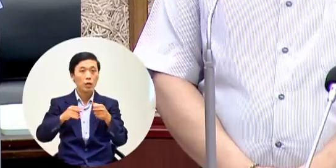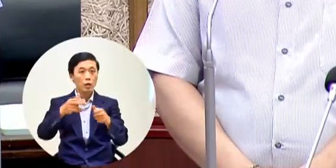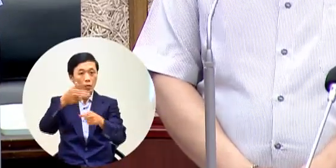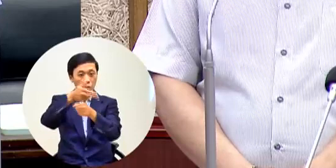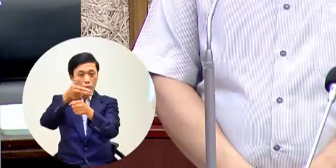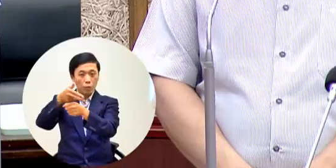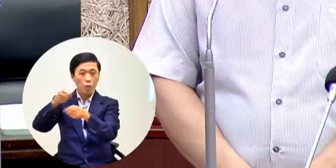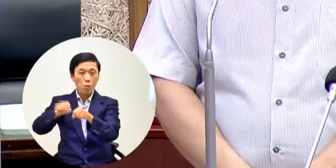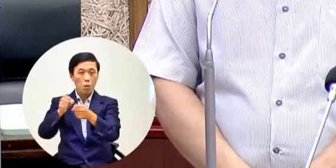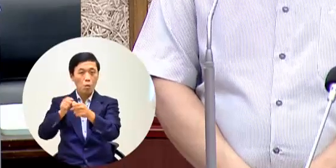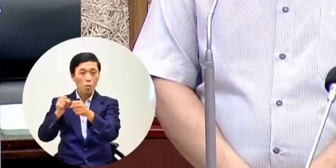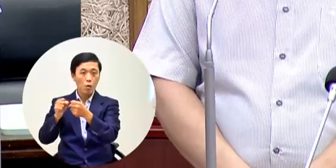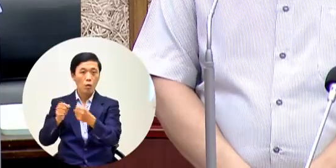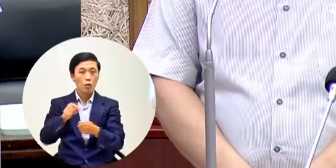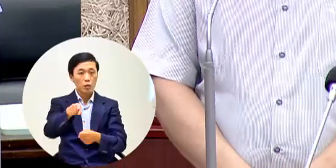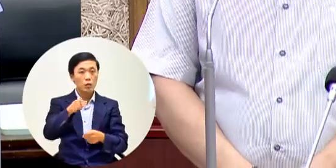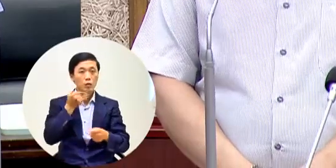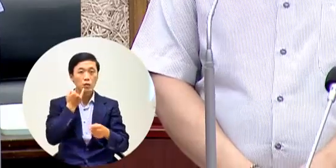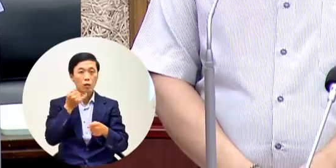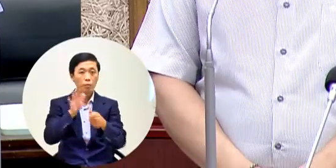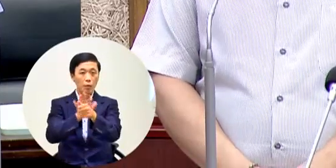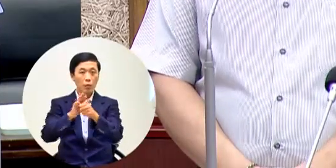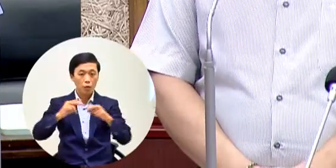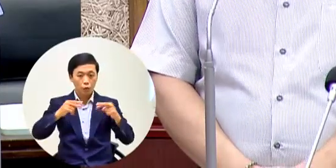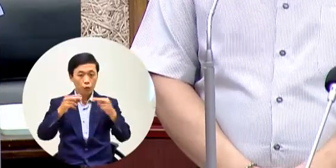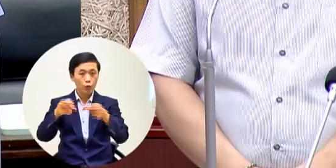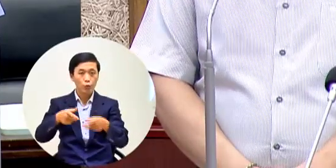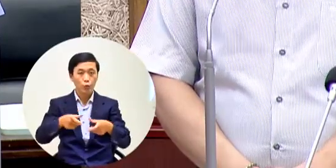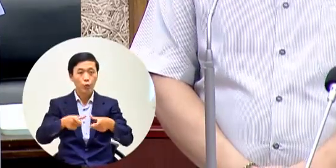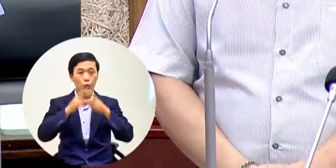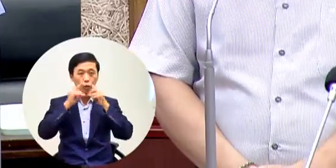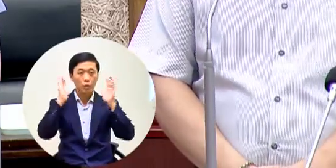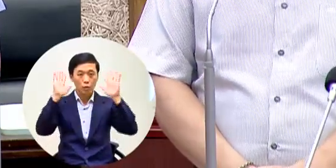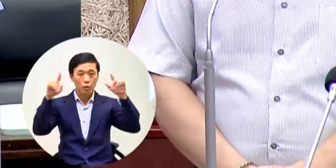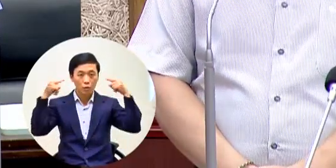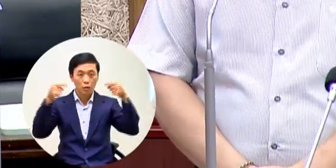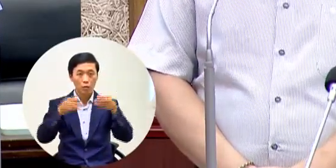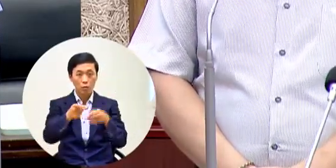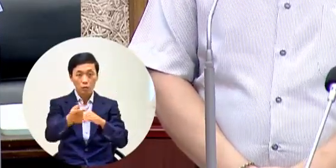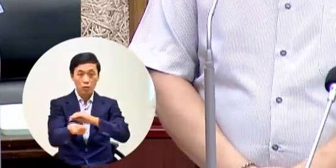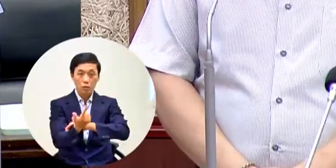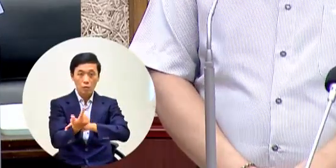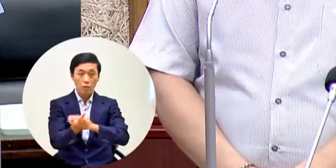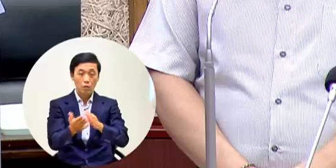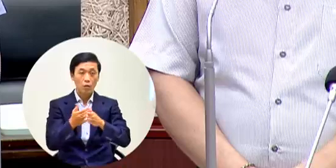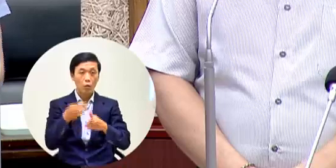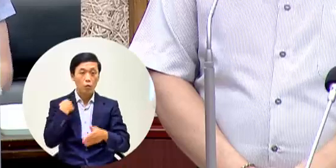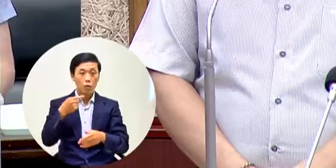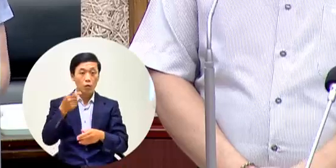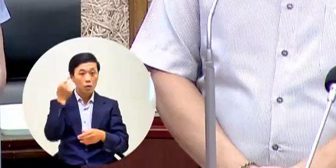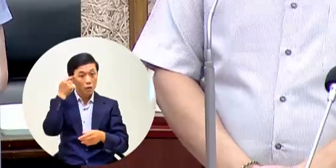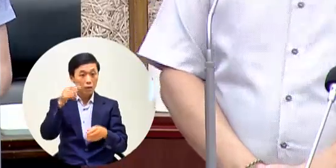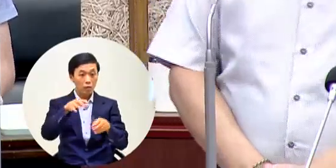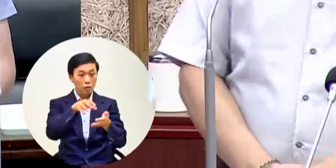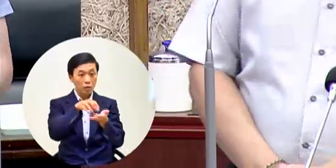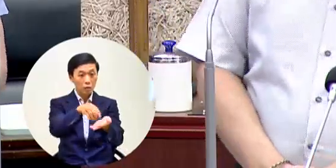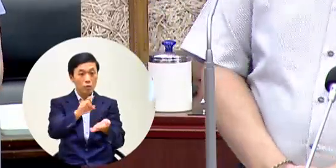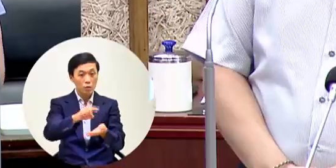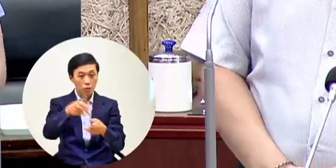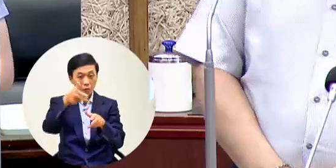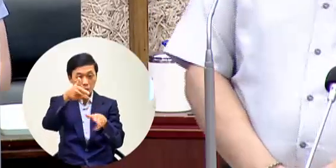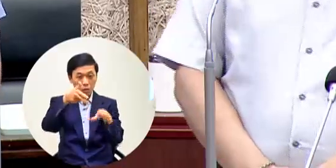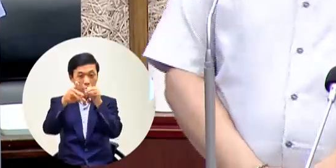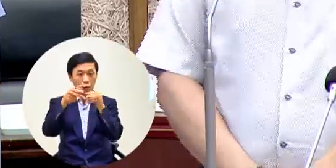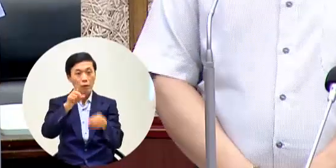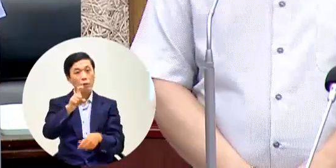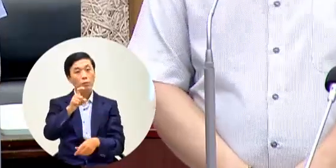掉，啊，小这里马上赶恢复吧，这个要尽快吧。 好， 人家有时要调都调不到，还有包括那个养工处